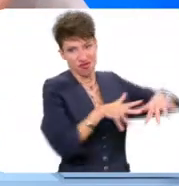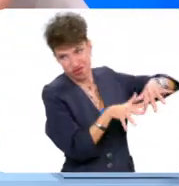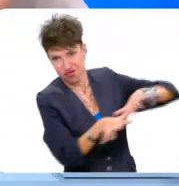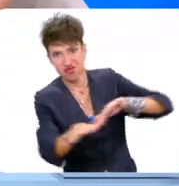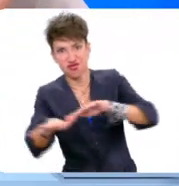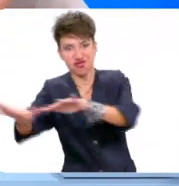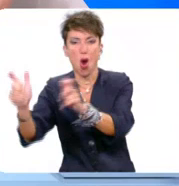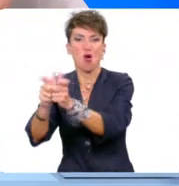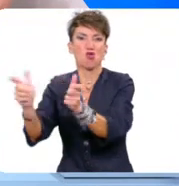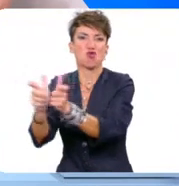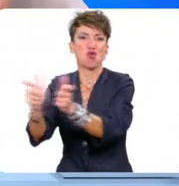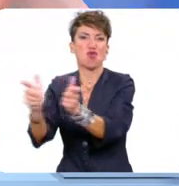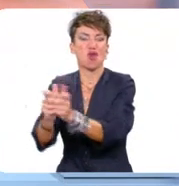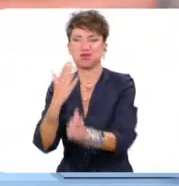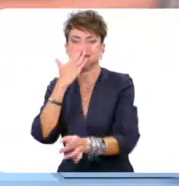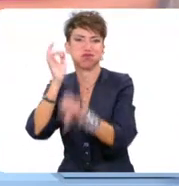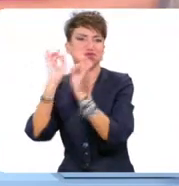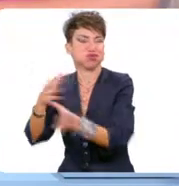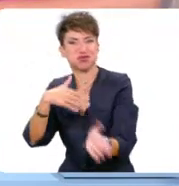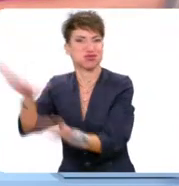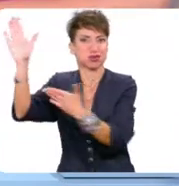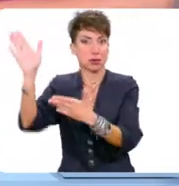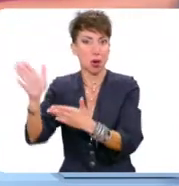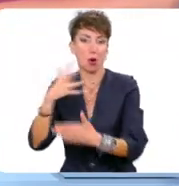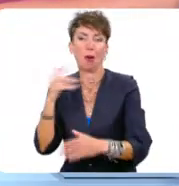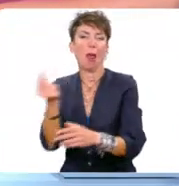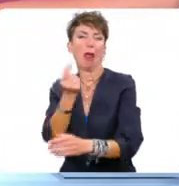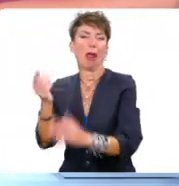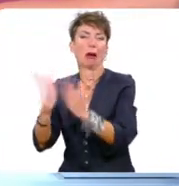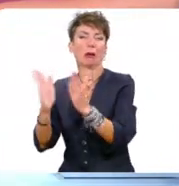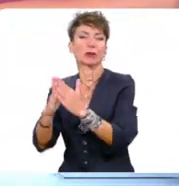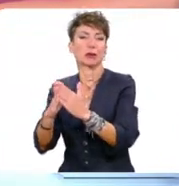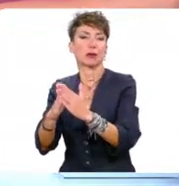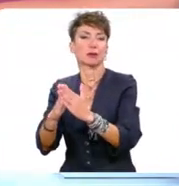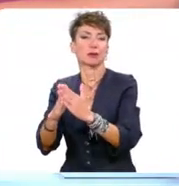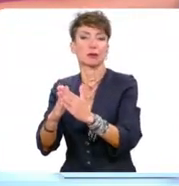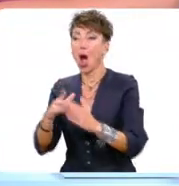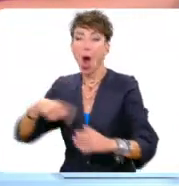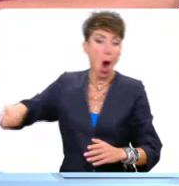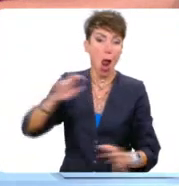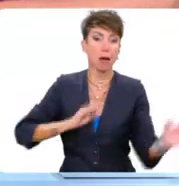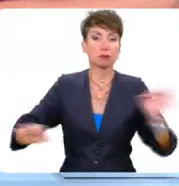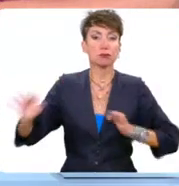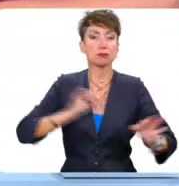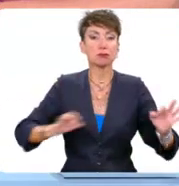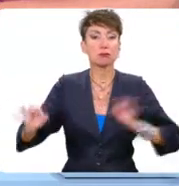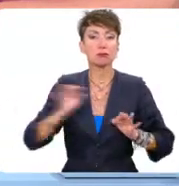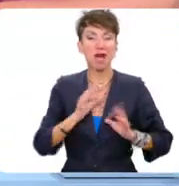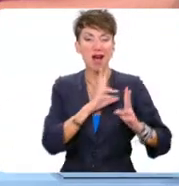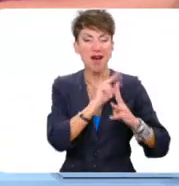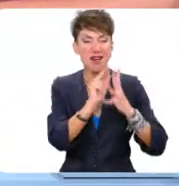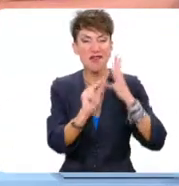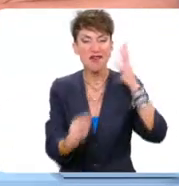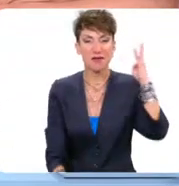τα χωριά θέλω λοιπόν να σας ρωτήσω εάν την εντολή για να σπάσει το ανάχωμα στον καλένη τη